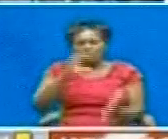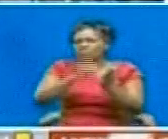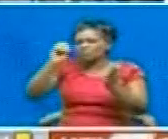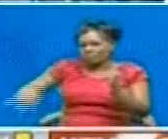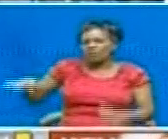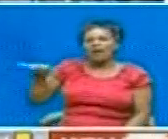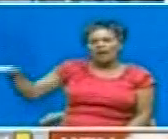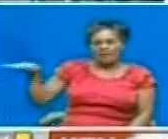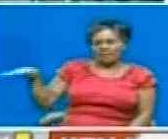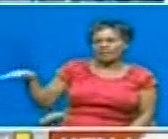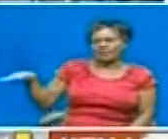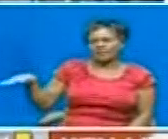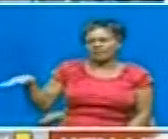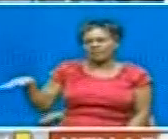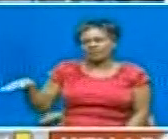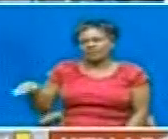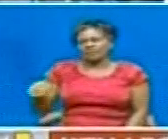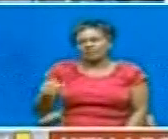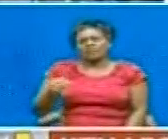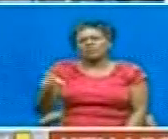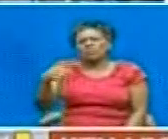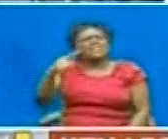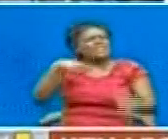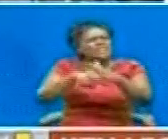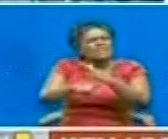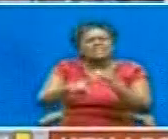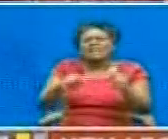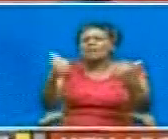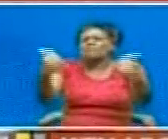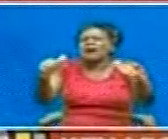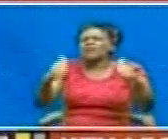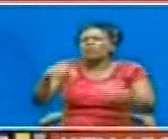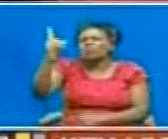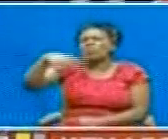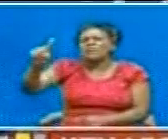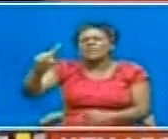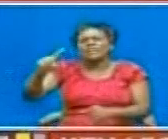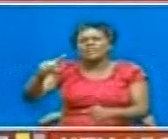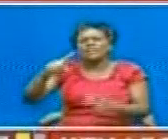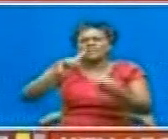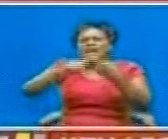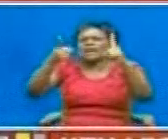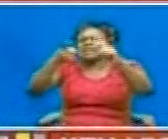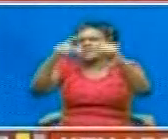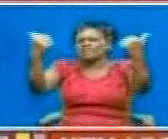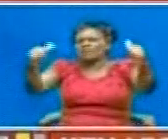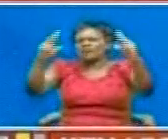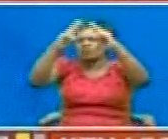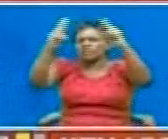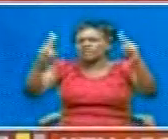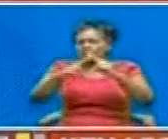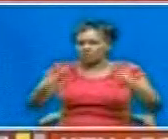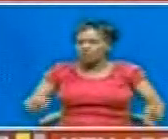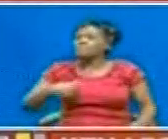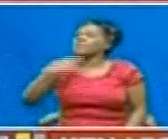mapema. Inaonekana bado tunabisha hodi, hatujafunguliwa mlango katika ile hadhi ya soka kimataifa pengine. Na